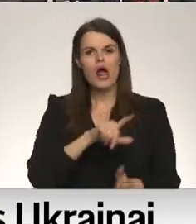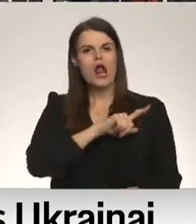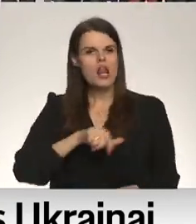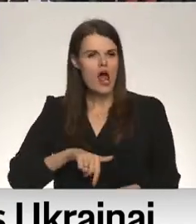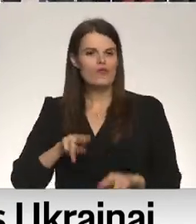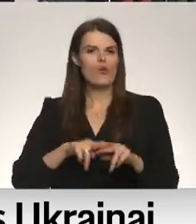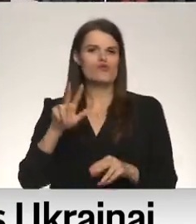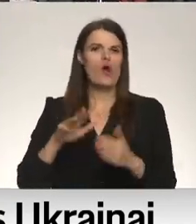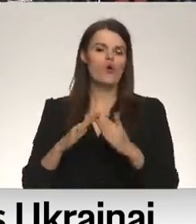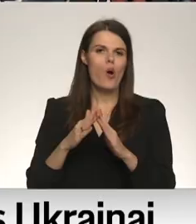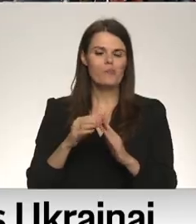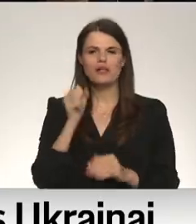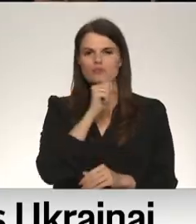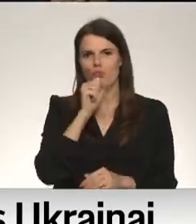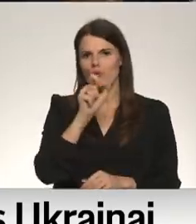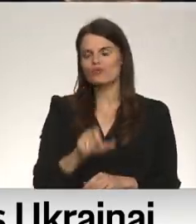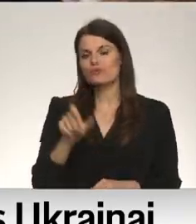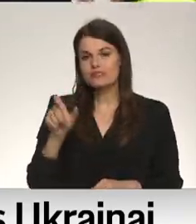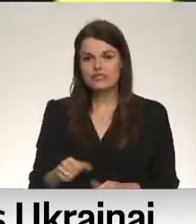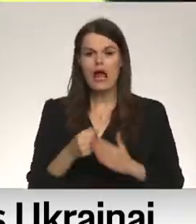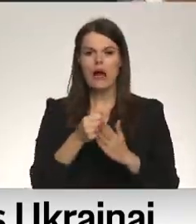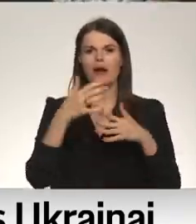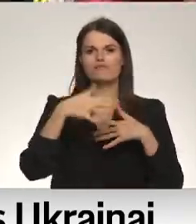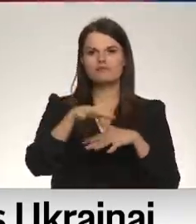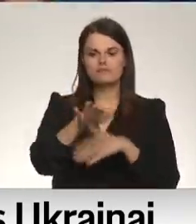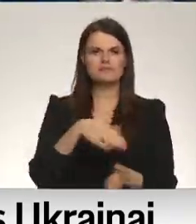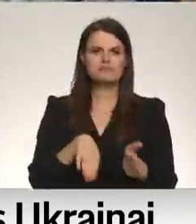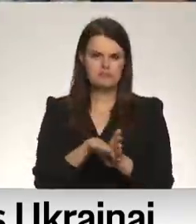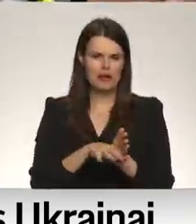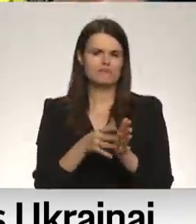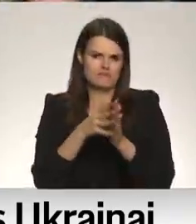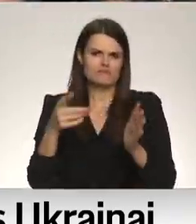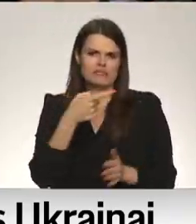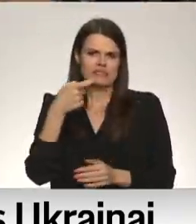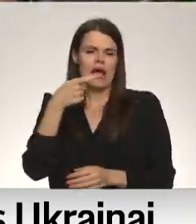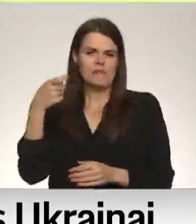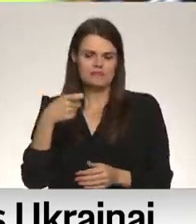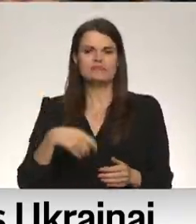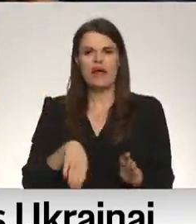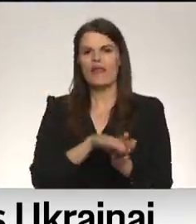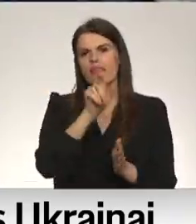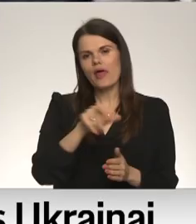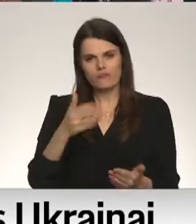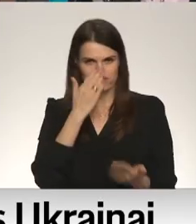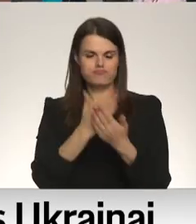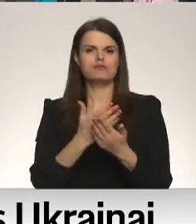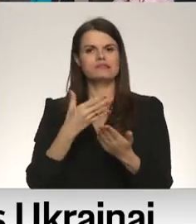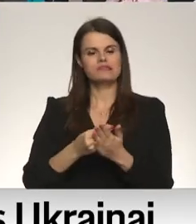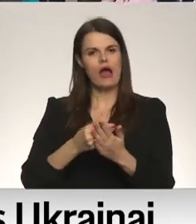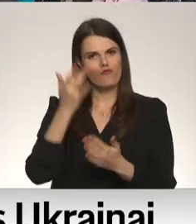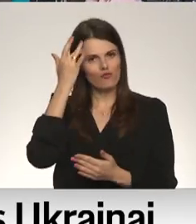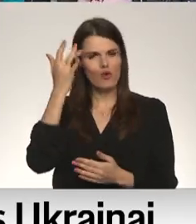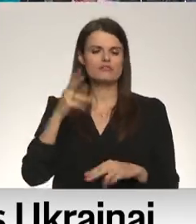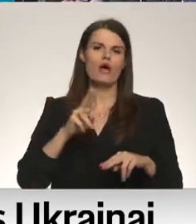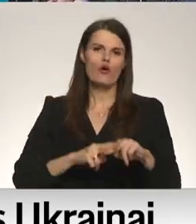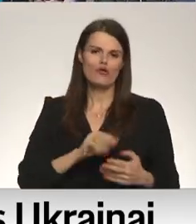gan Daugavpils mūziķi. Atbalsta gājienā piedalījās vairāk simti dalībnieku ar vienotu mērķi – demonstrēt savu nostāju un solidaritāti Ukrainai,